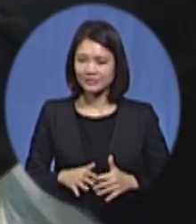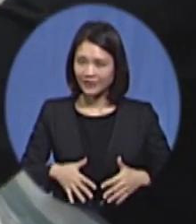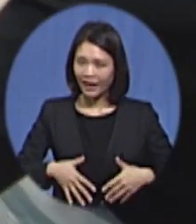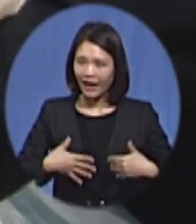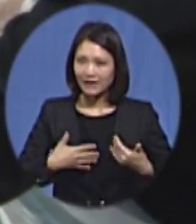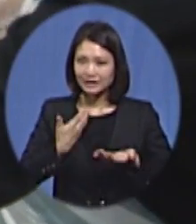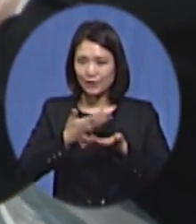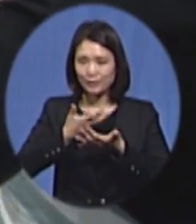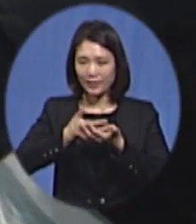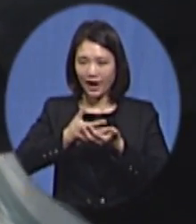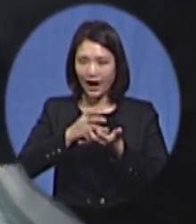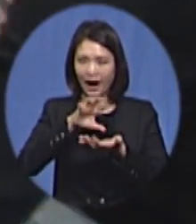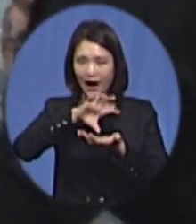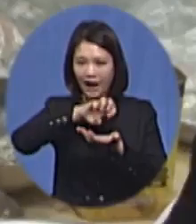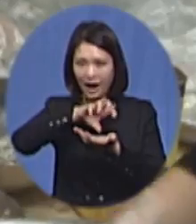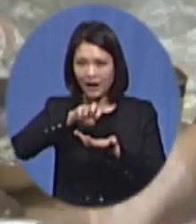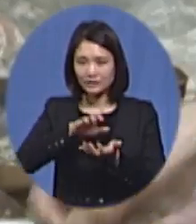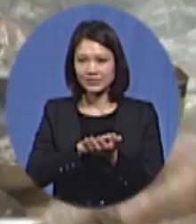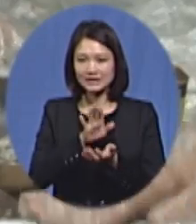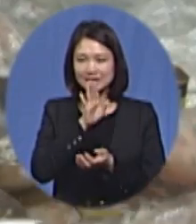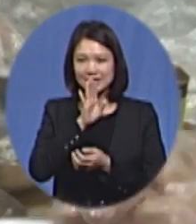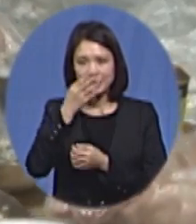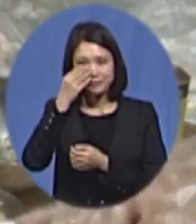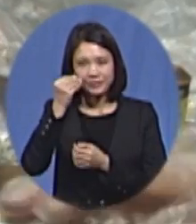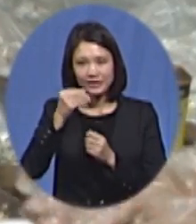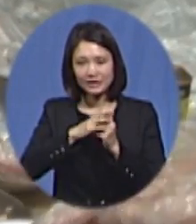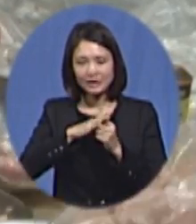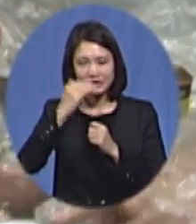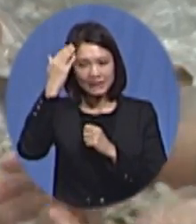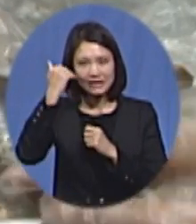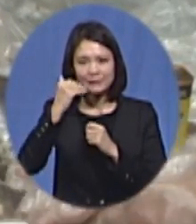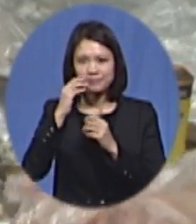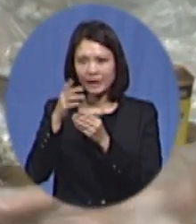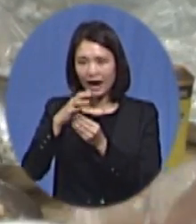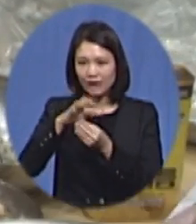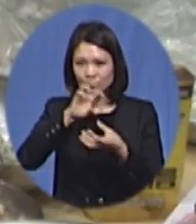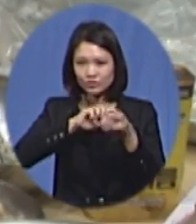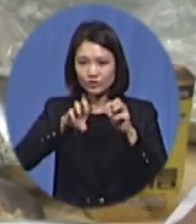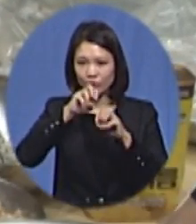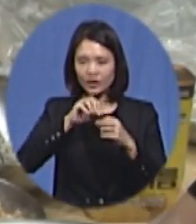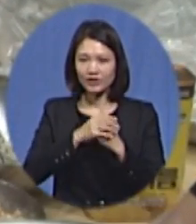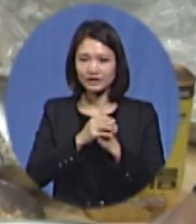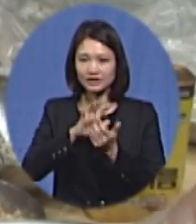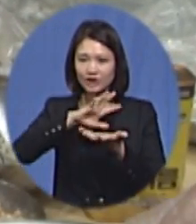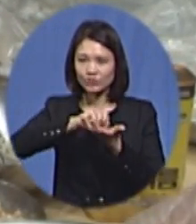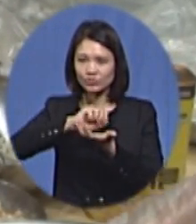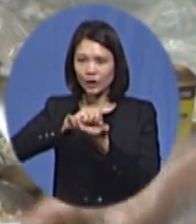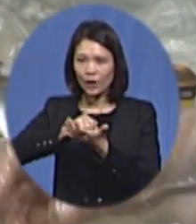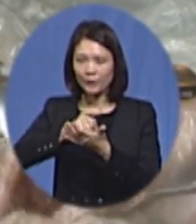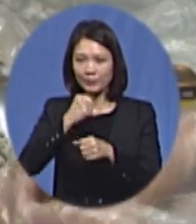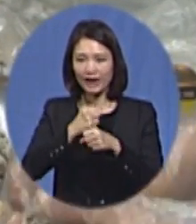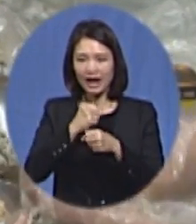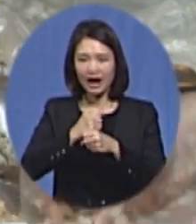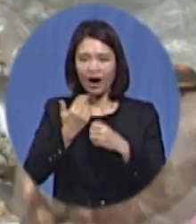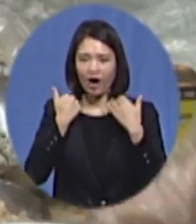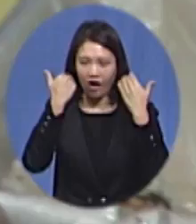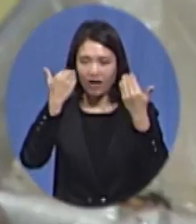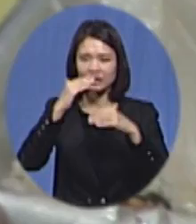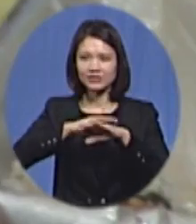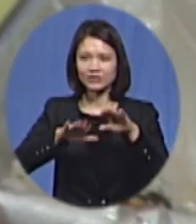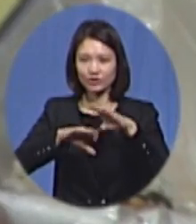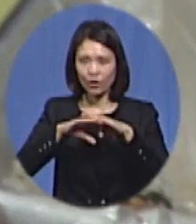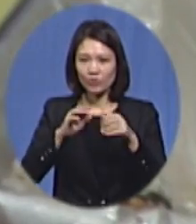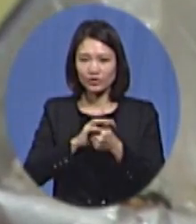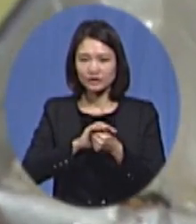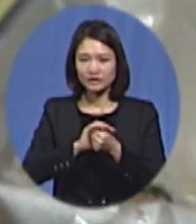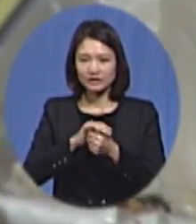따끈따끈한 밥 한 주먹에 고소한 참기름과 김가루가 가득가득. 주먹밥을 만드는 어르신들의 손놀림에서 세월의